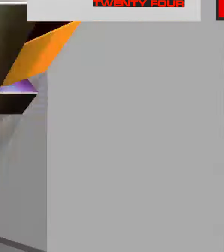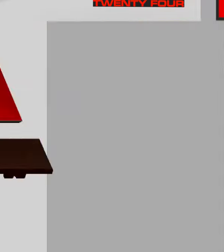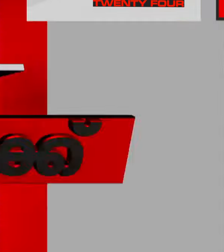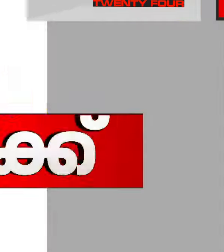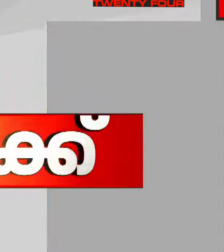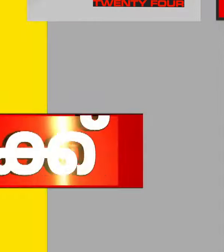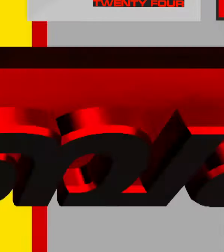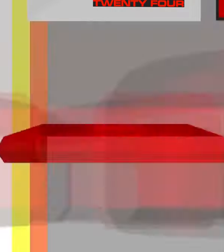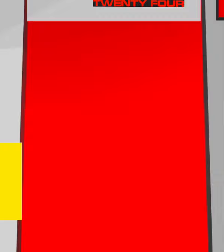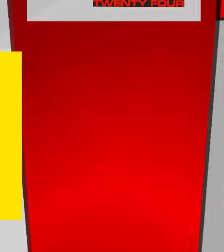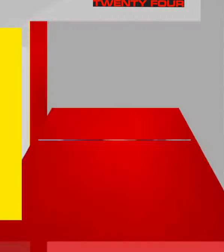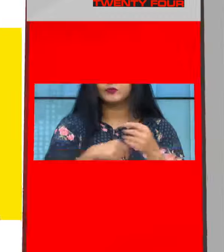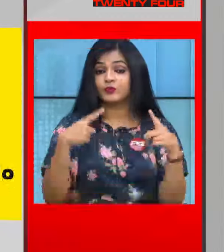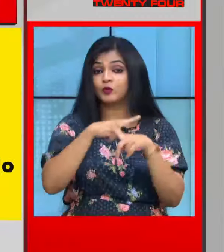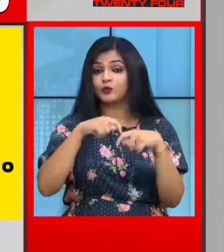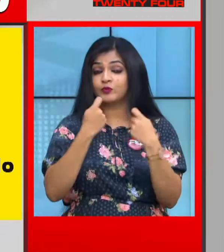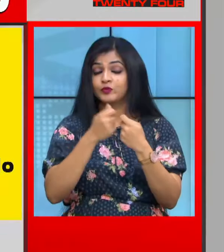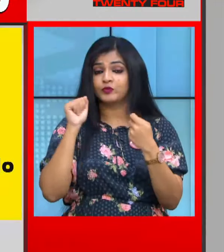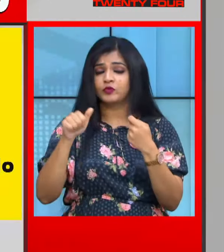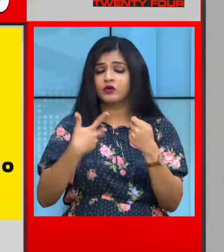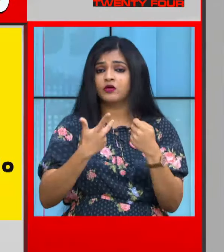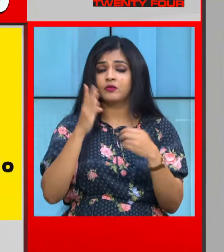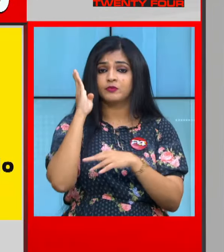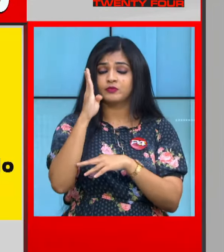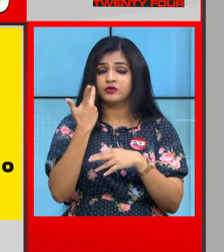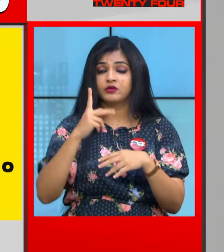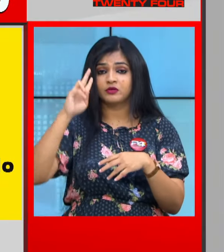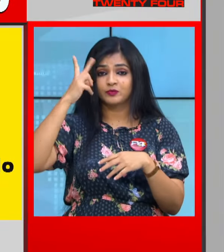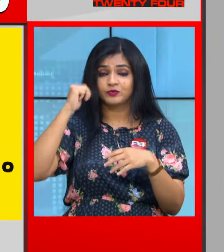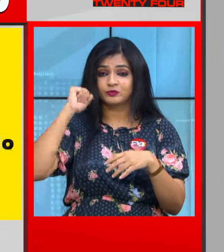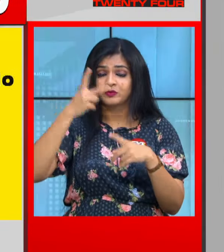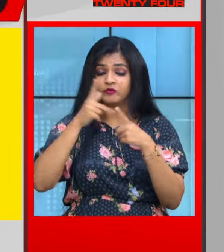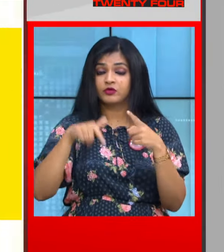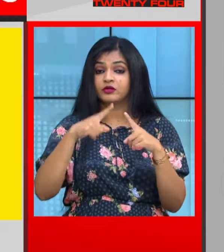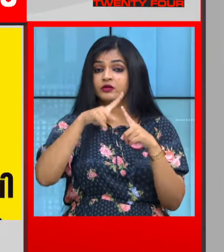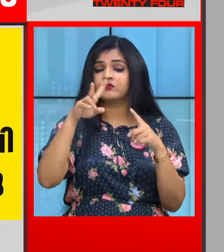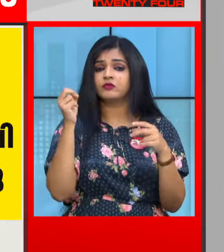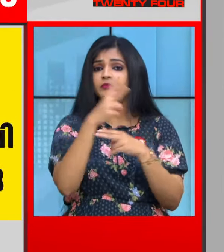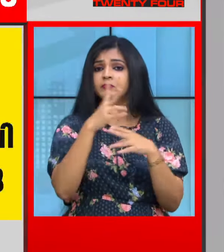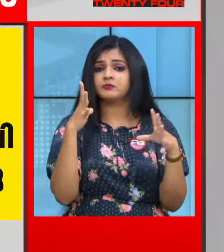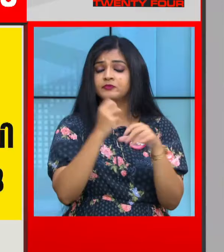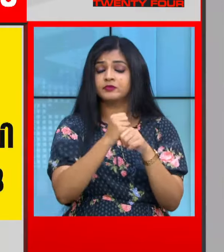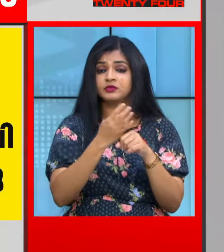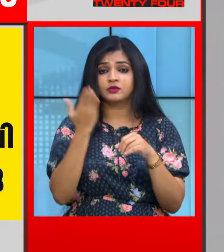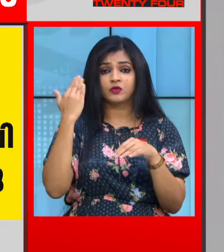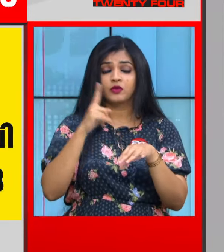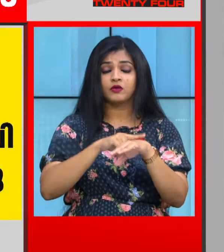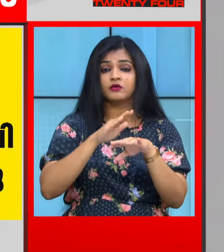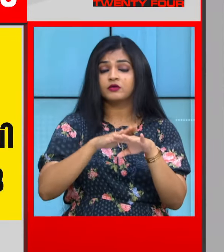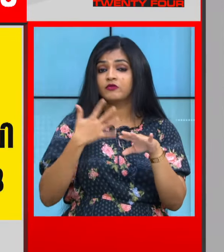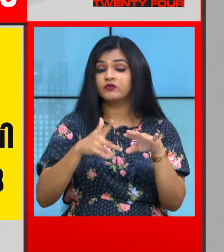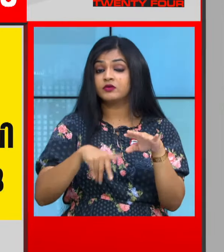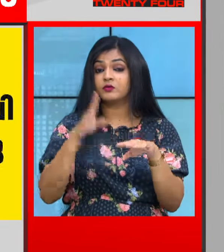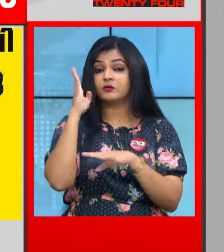ടിവിയിൽ പ്രതിപക്ഷത്തിന്റെ പ്രതിഷേധങ്ങളൊന്നും കാണിക്കുന്നില്ല. മാത്രമല്ല, ഒരു ഘട്ടത്തിൽ പ്രതിപക്ഷ നേതാവിന്റെ പ്രസംഗം ഉൾപ്പെടെ കട്ട് ചെയ്ത് കളയുന്ന സ്ഥിതിയുണ്ടായത്